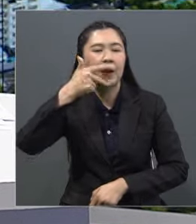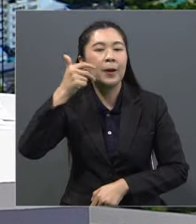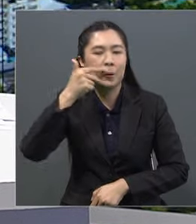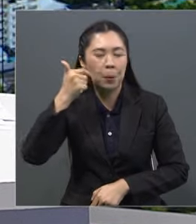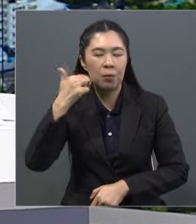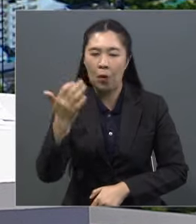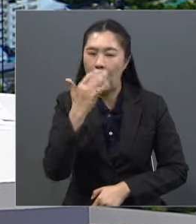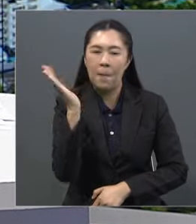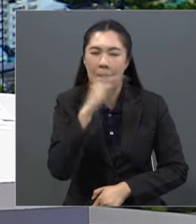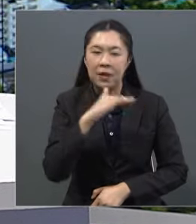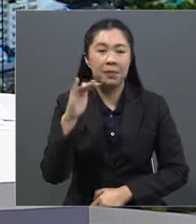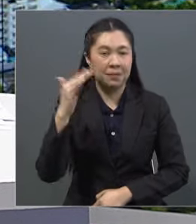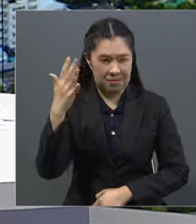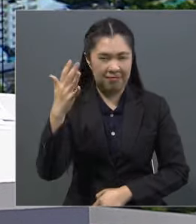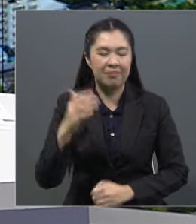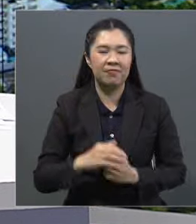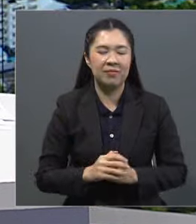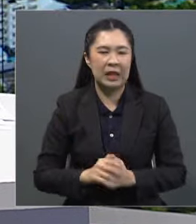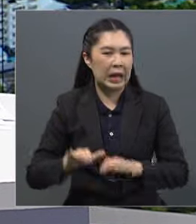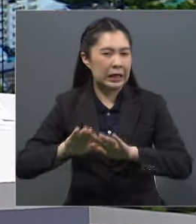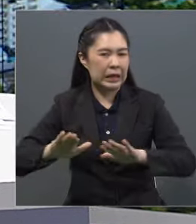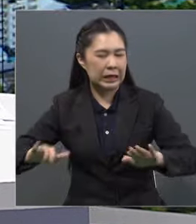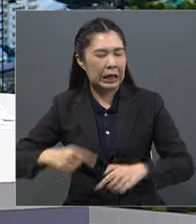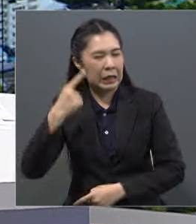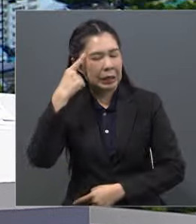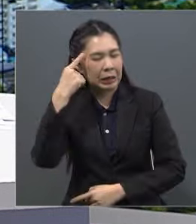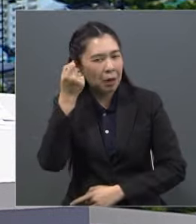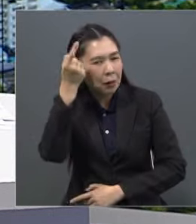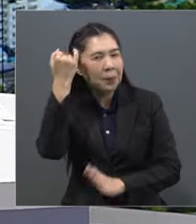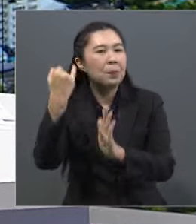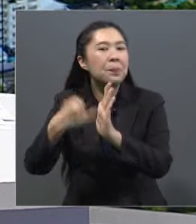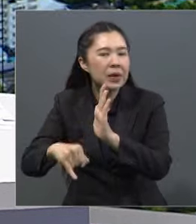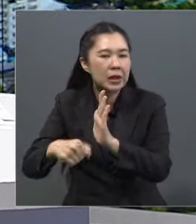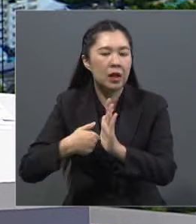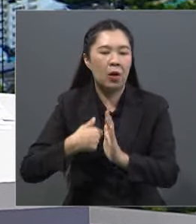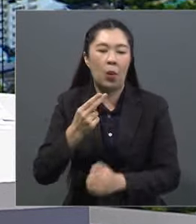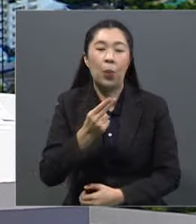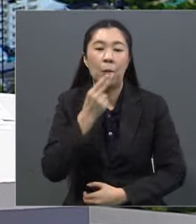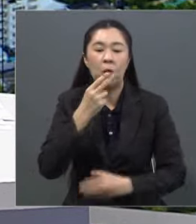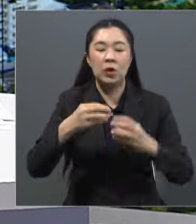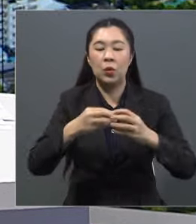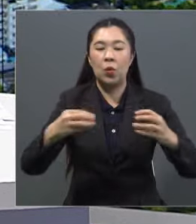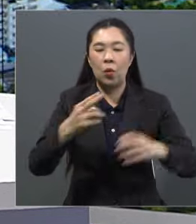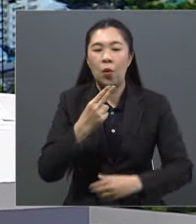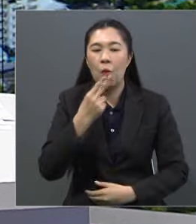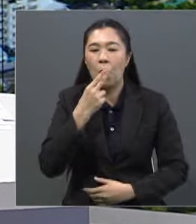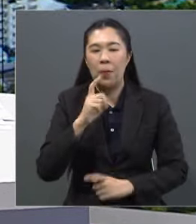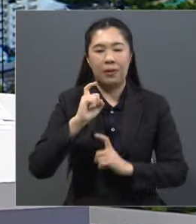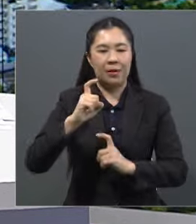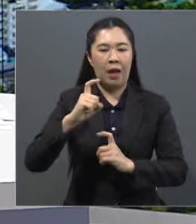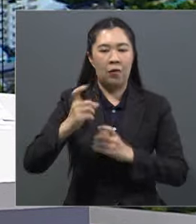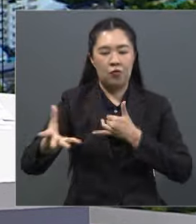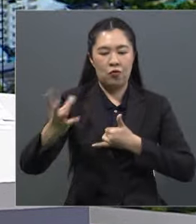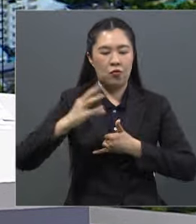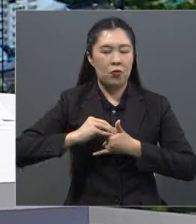หม็นเหมือนบุหรี่มวนก็เลยอาจจะทำให้เด็กเนี่ยเข้าใจผิดกันได้ว่าเอ๊ะบุหรี่ไฟฟ้าสูบเข้าไปแล้วเนี่ยมันไม่อันตรายเหมือนบุหรี่มวน